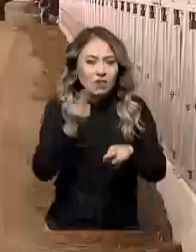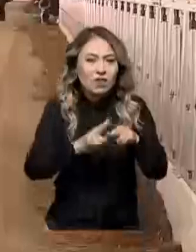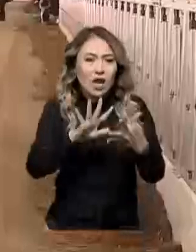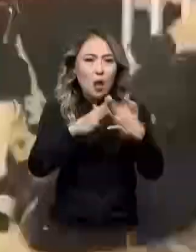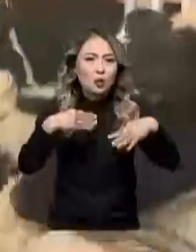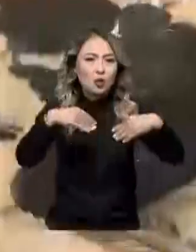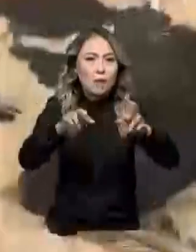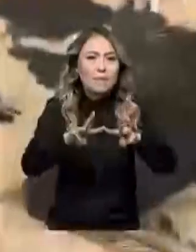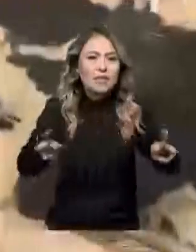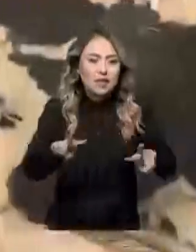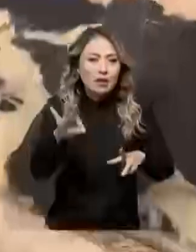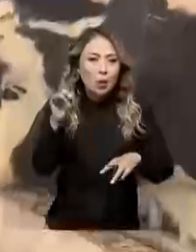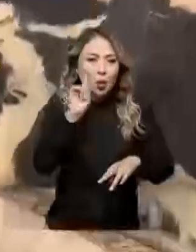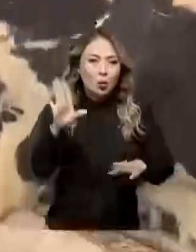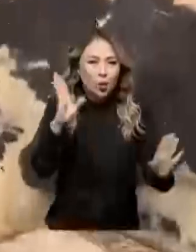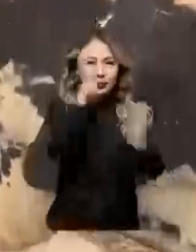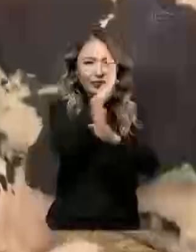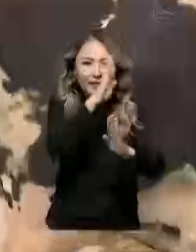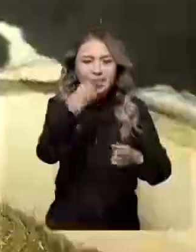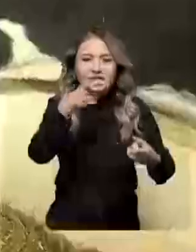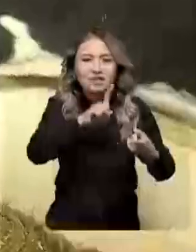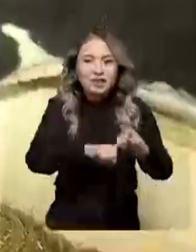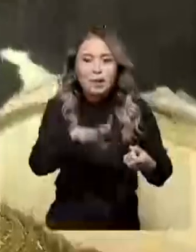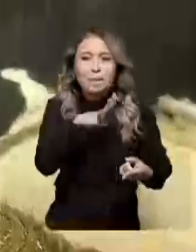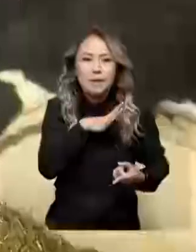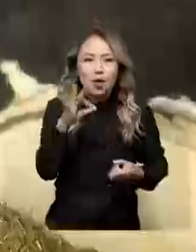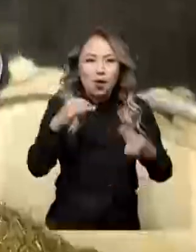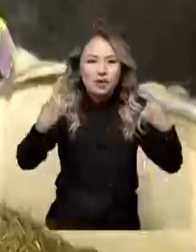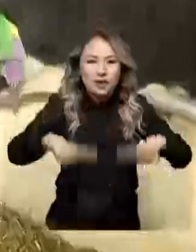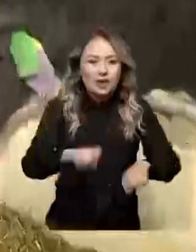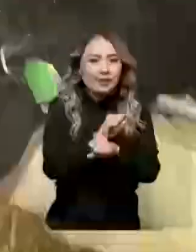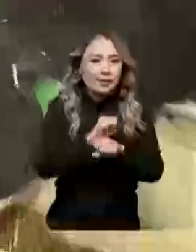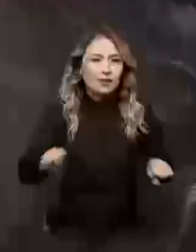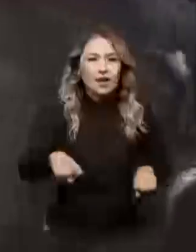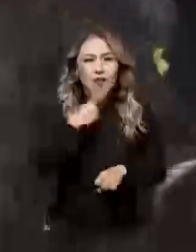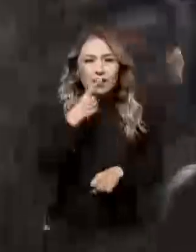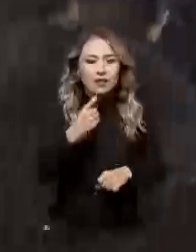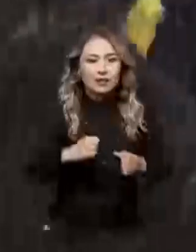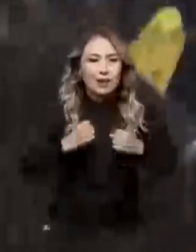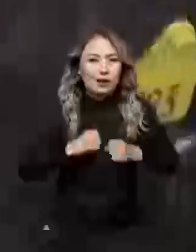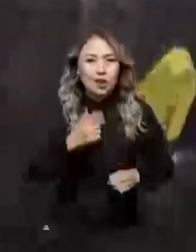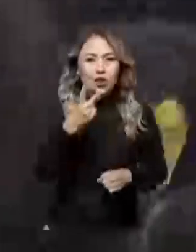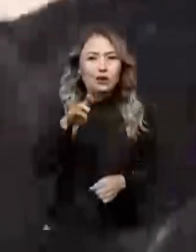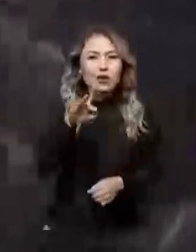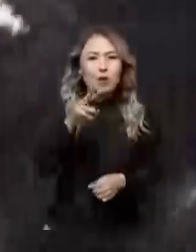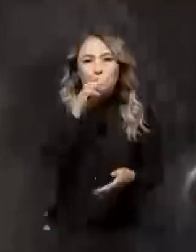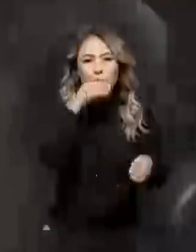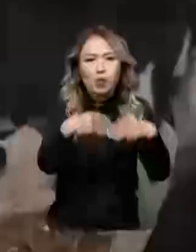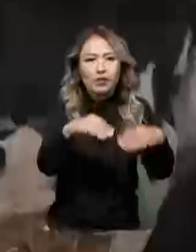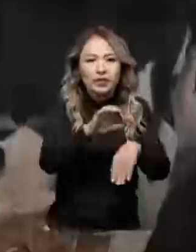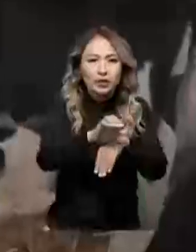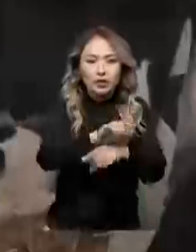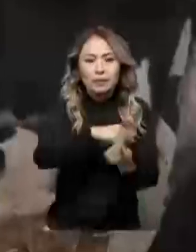шаруашылығы министрі былтыр қолайсыз климаттық жағдайларға қарамастан саланың құлдырауына жол бермедік деп отыр. 3 триллион теңгенің азық түлігі